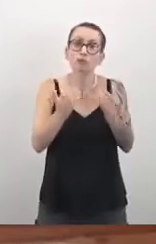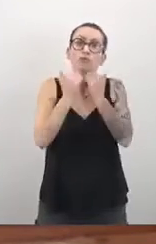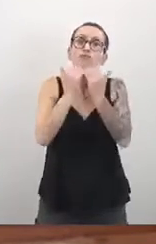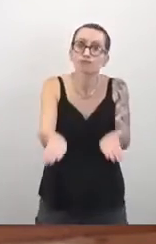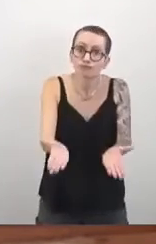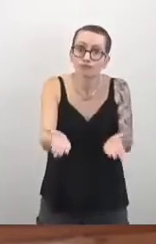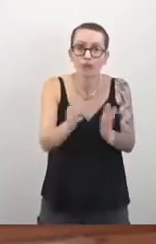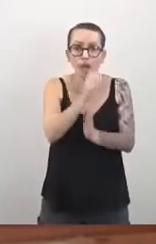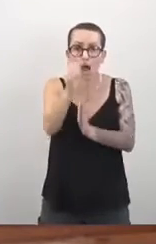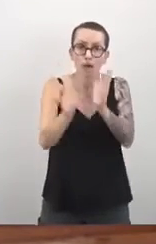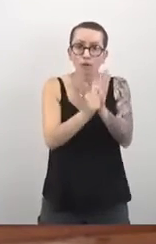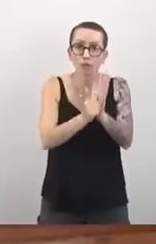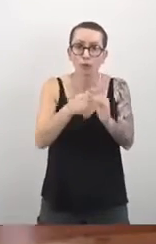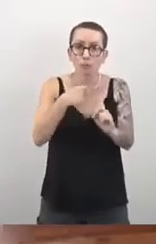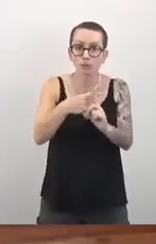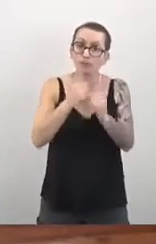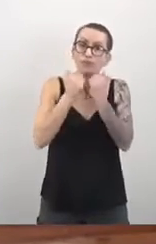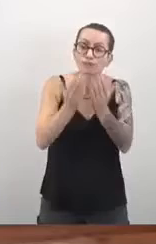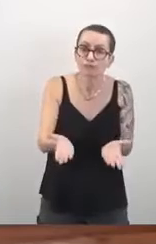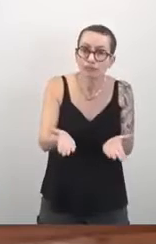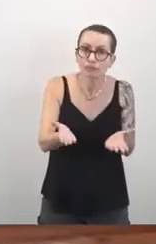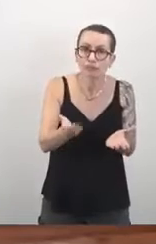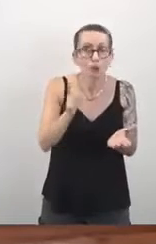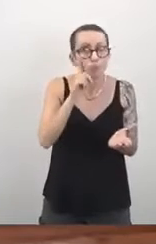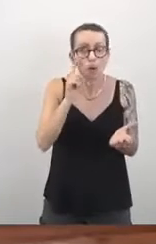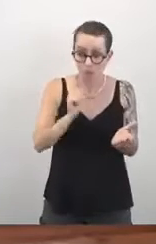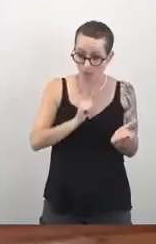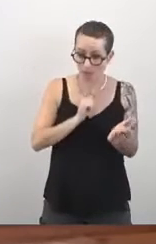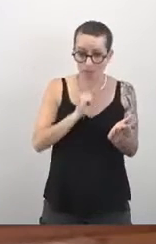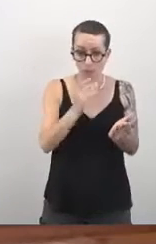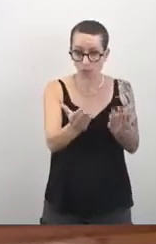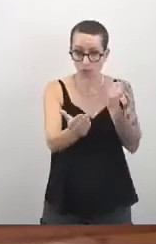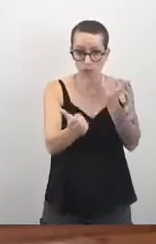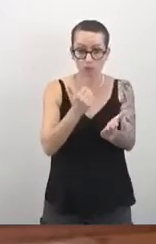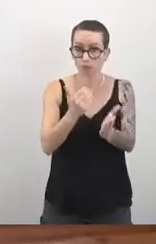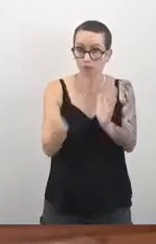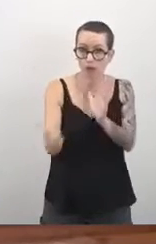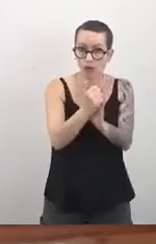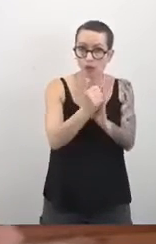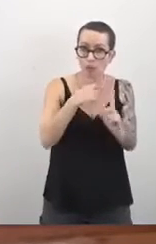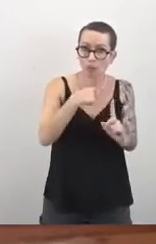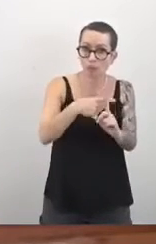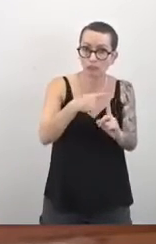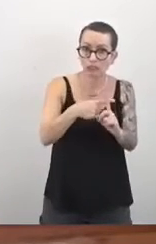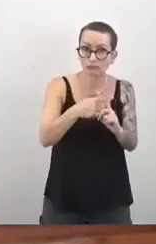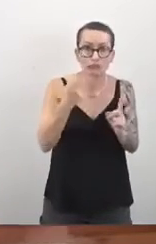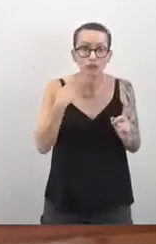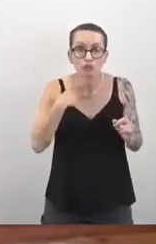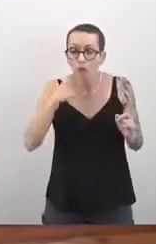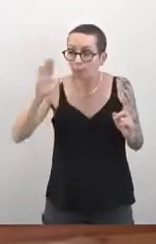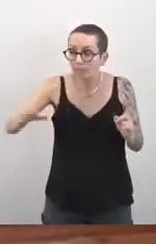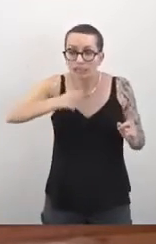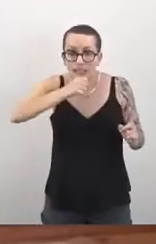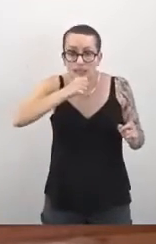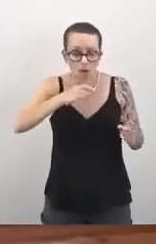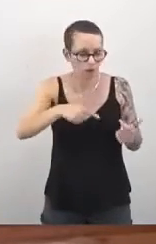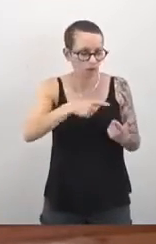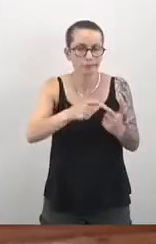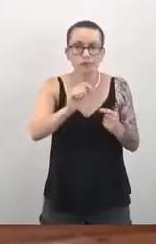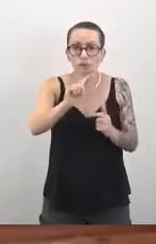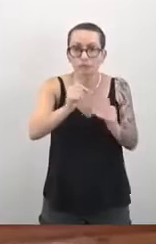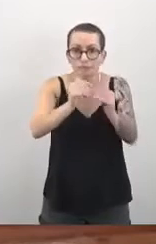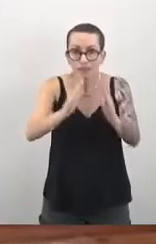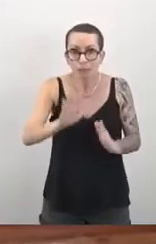pas d'amendements positifs, parce que tout ce que j'ai proposé, ce sont des amendements positifs. Un numéro senior, une deuxième maison des